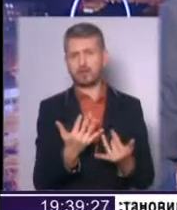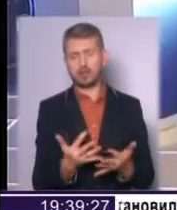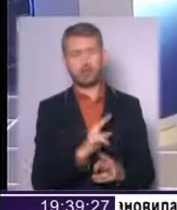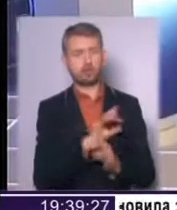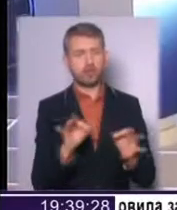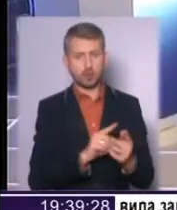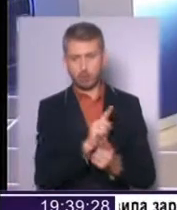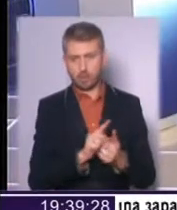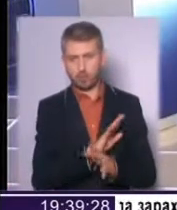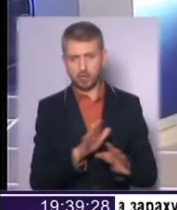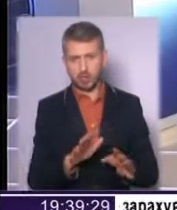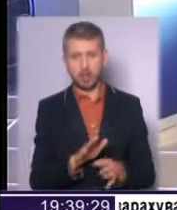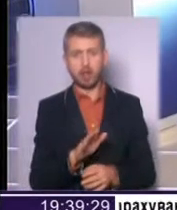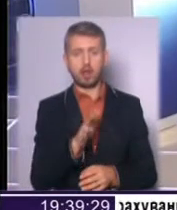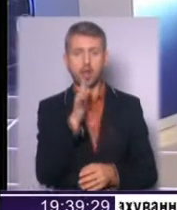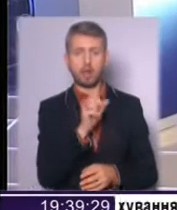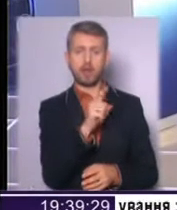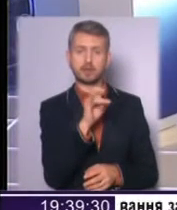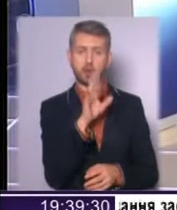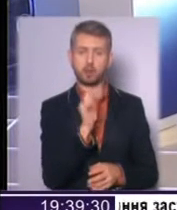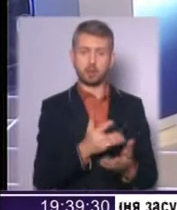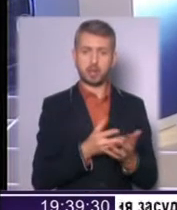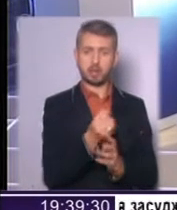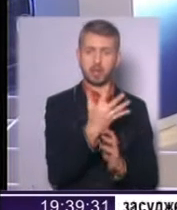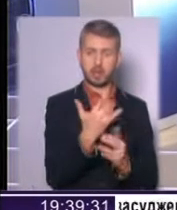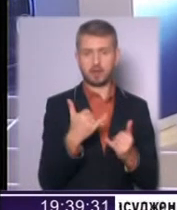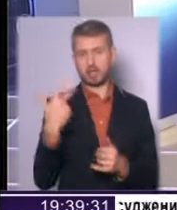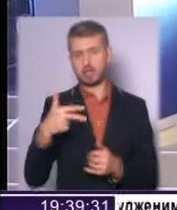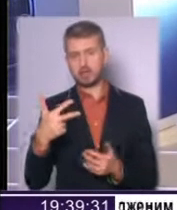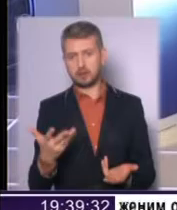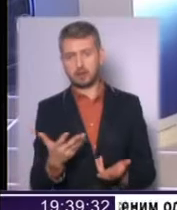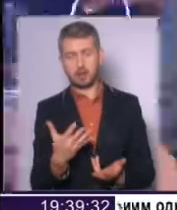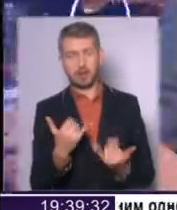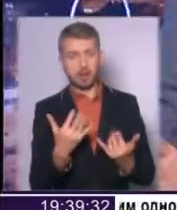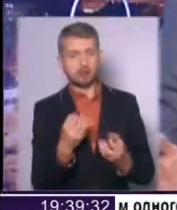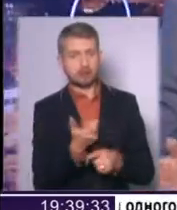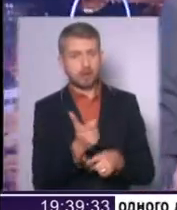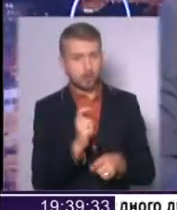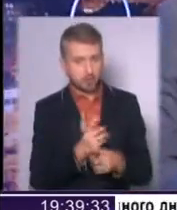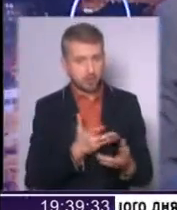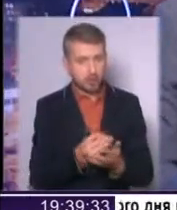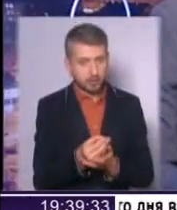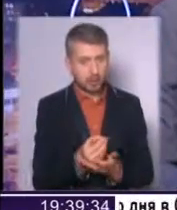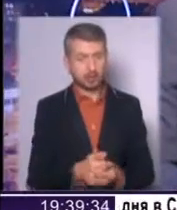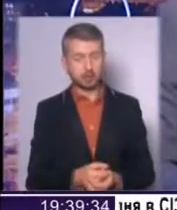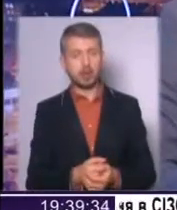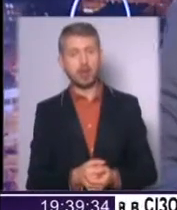є такі досвіди, і про це всі говорять. Хочу сказати, що дійсно сьогодні повернути цей самий навіть ПДВ,